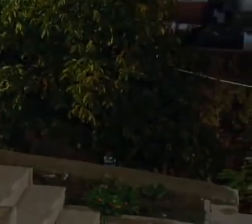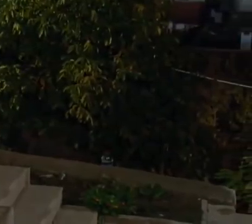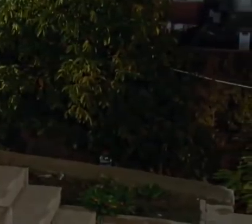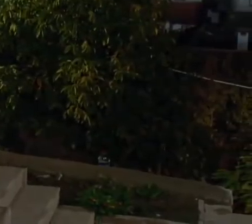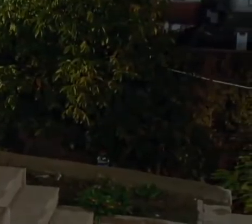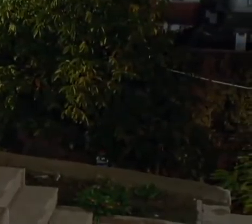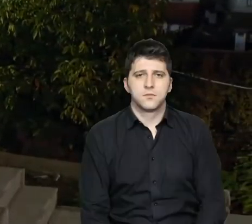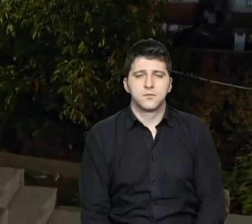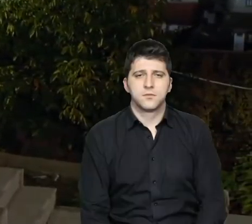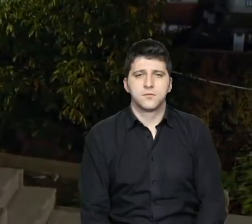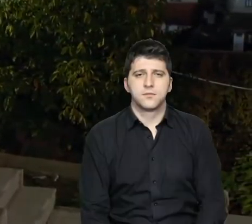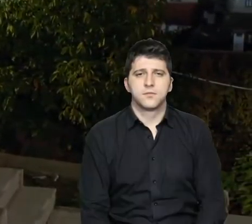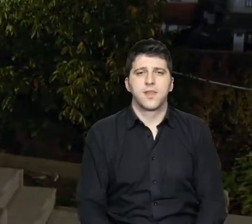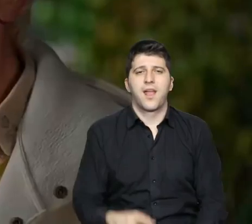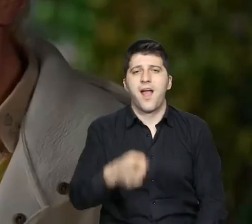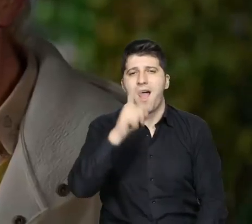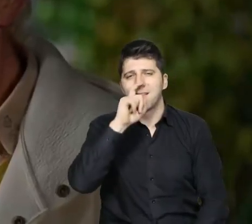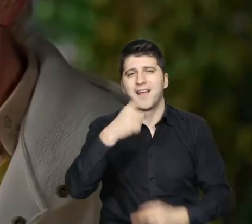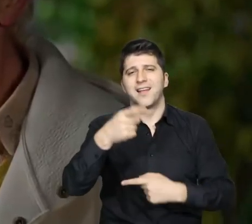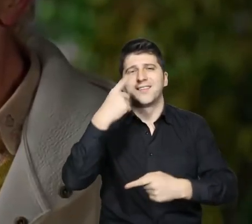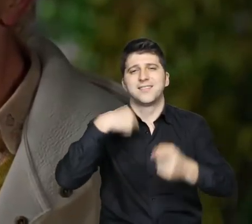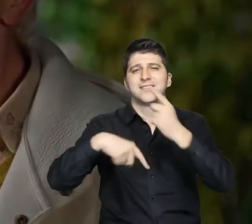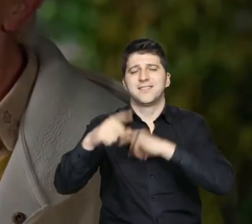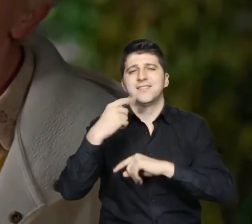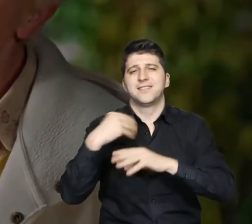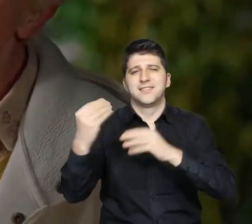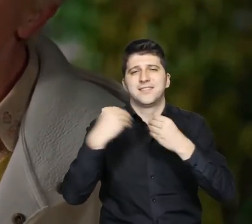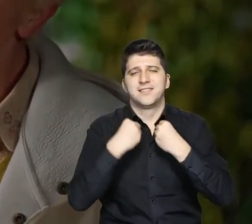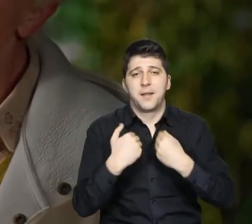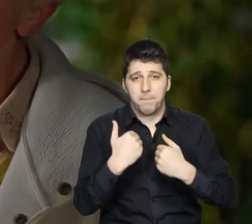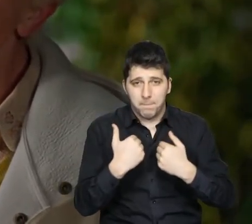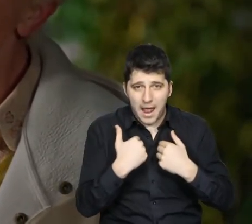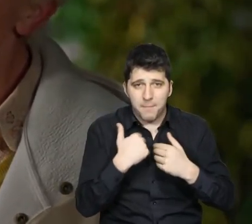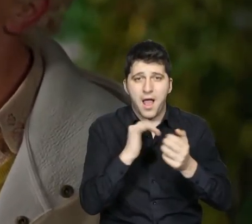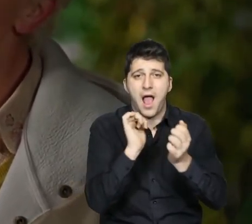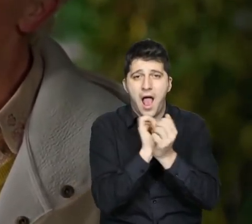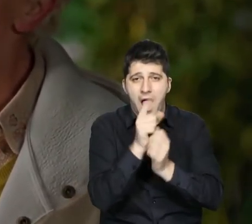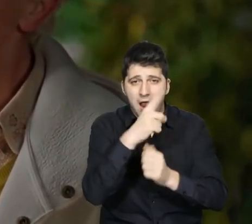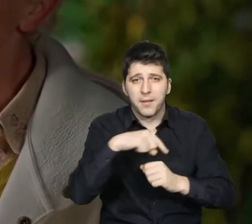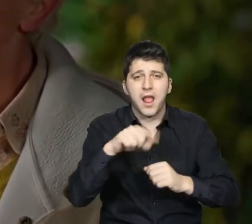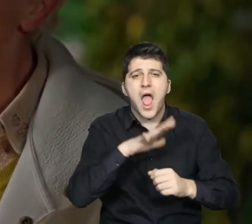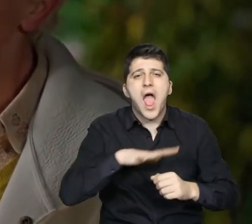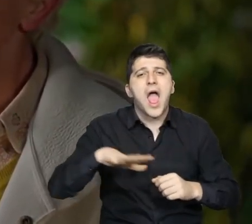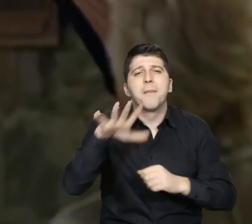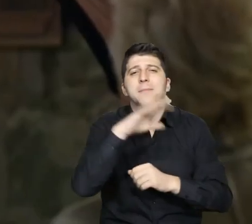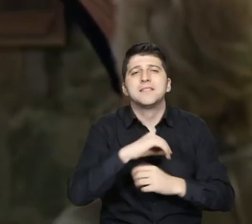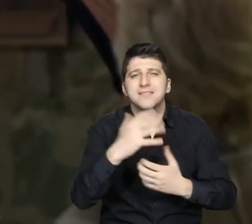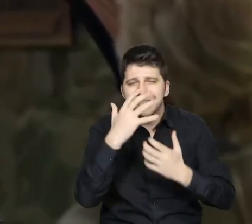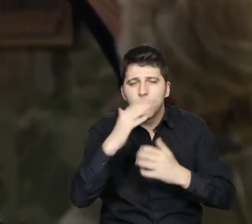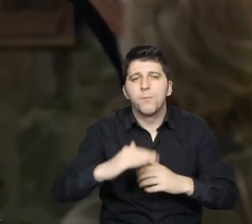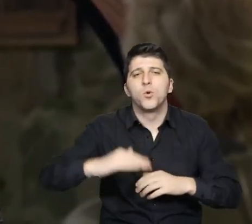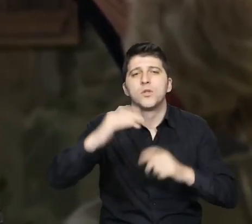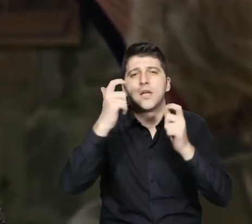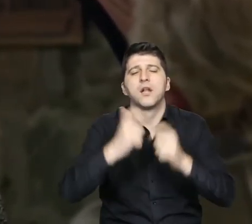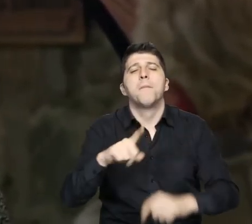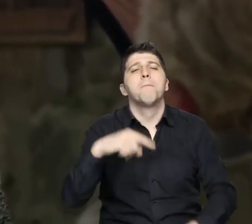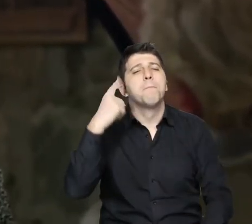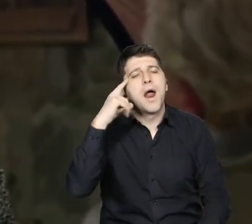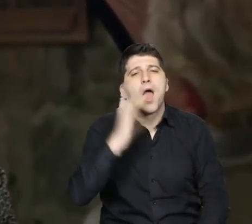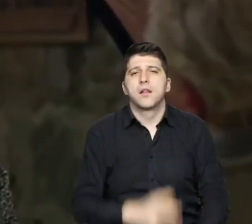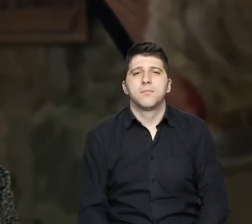Ata yadigarıydı bu yavrum. Benim, ailemin, hepimizin büyüdüğü yer. Hiç merak